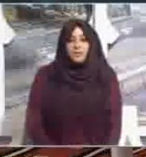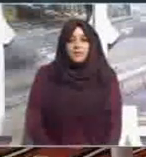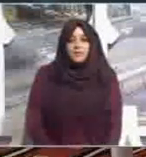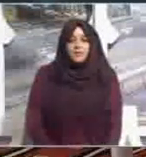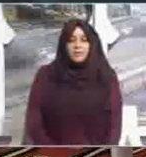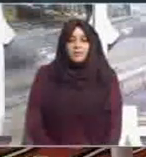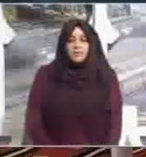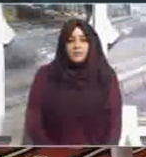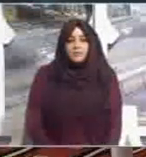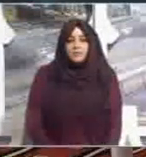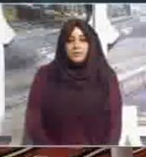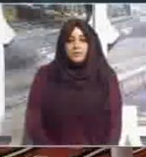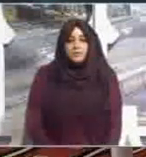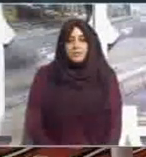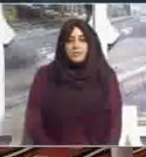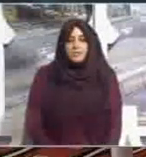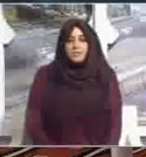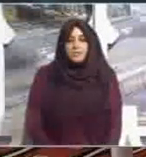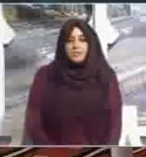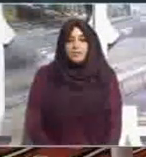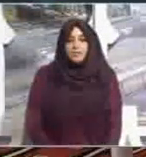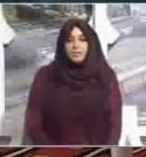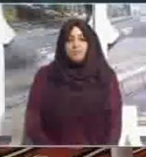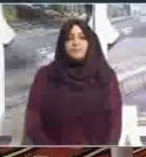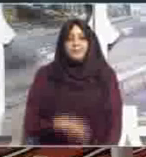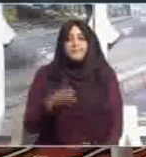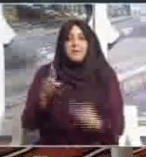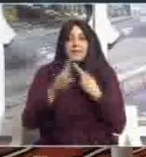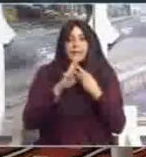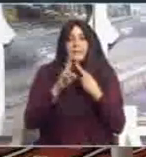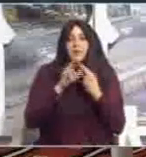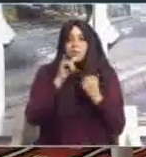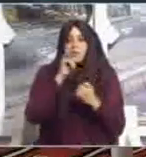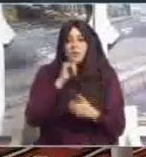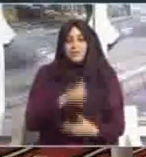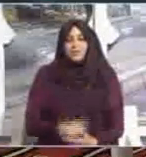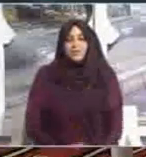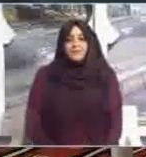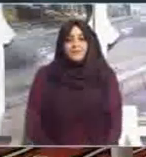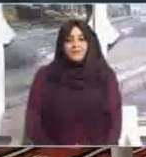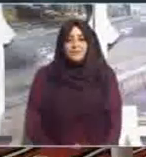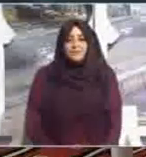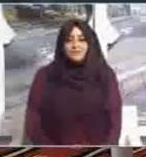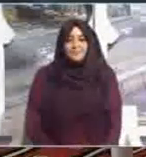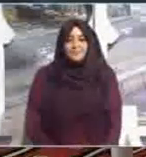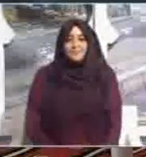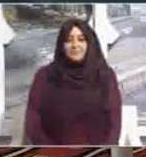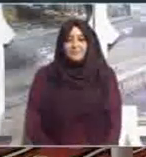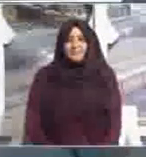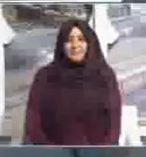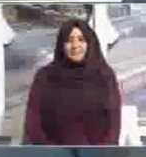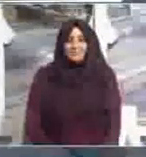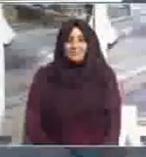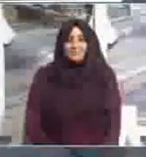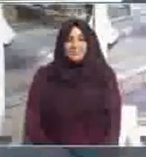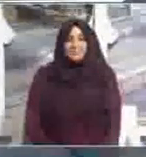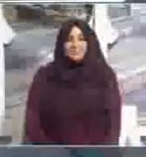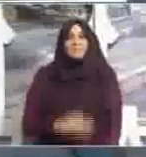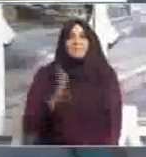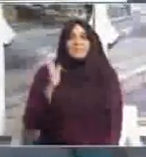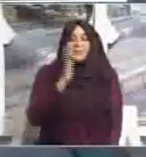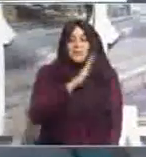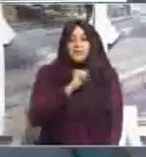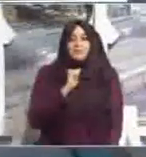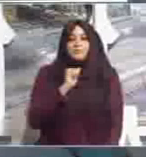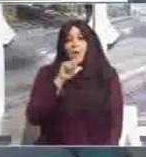هذا مكان. هذا مكان. ها نجاوبك ان شاء الله. شكرا صح. العفو والعفو. زيد سيد